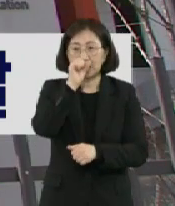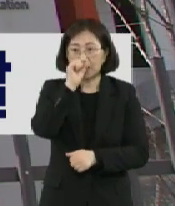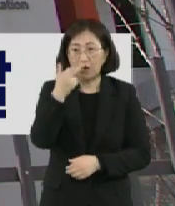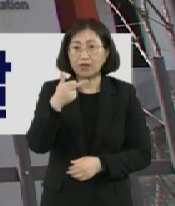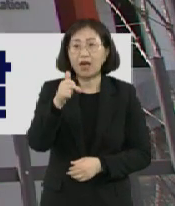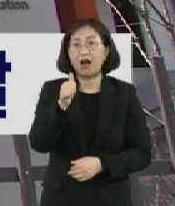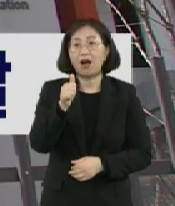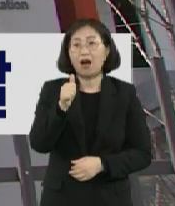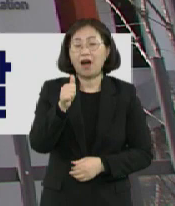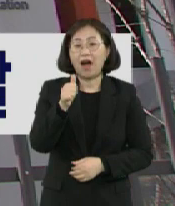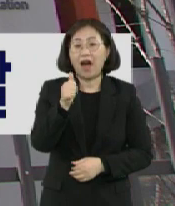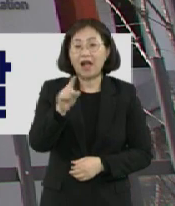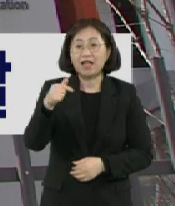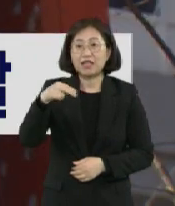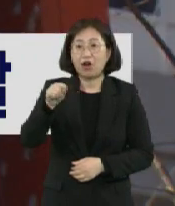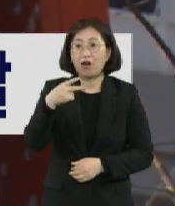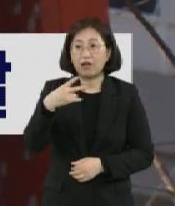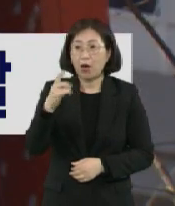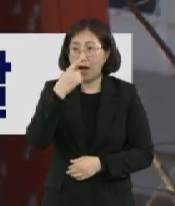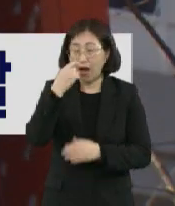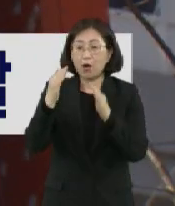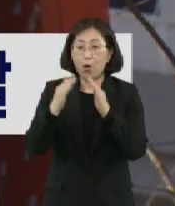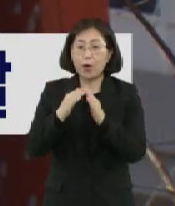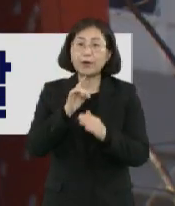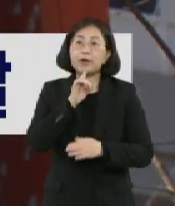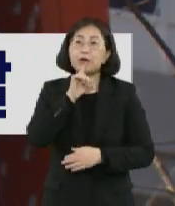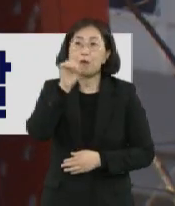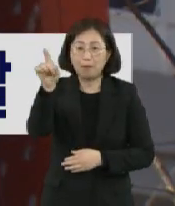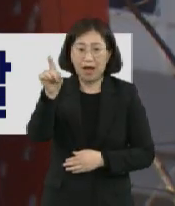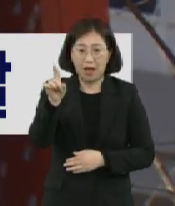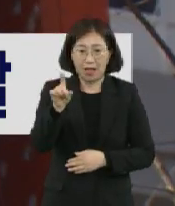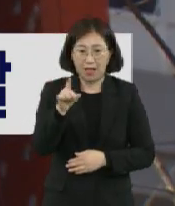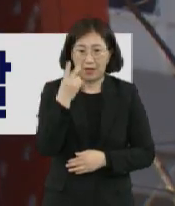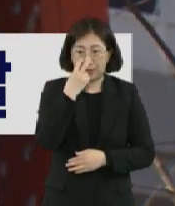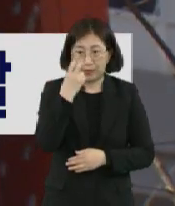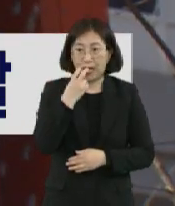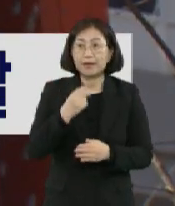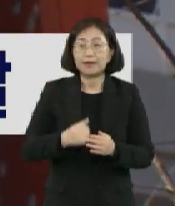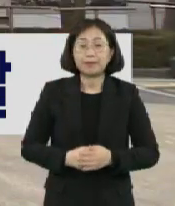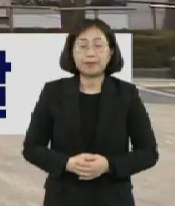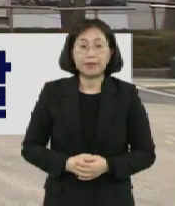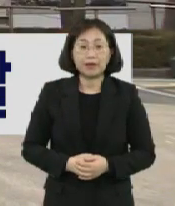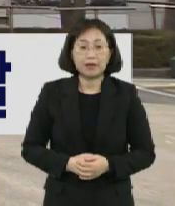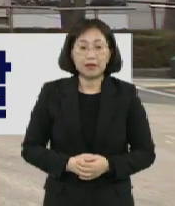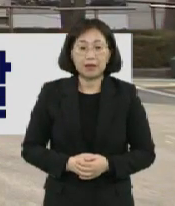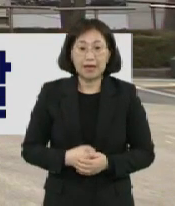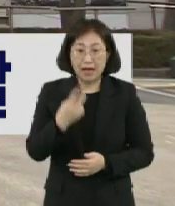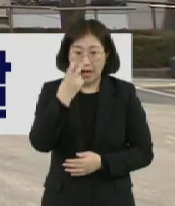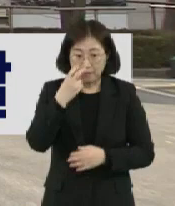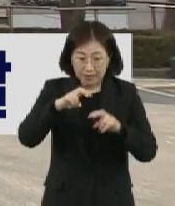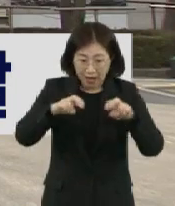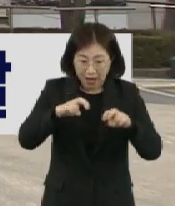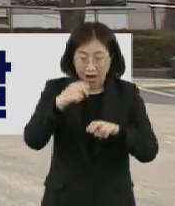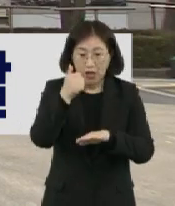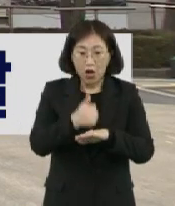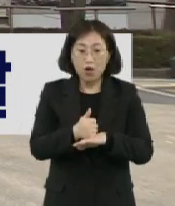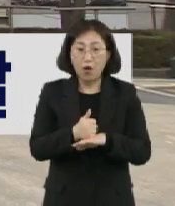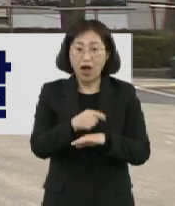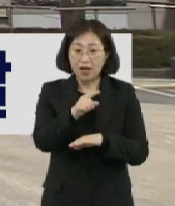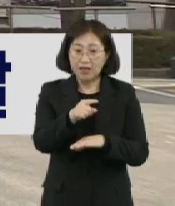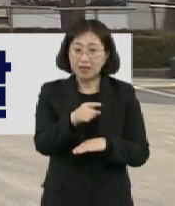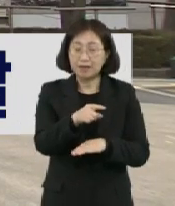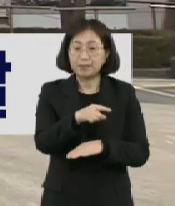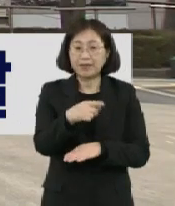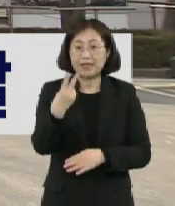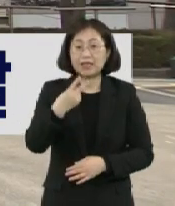대화 대학 운영 법인 함 주 학원을 고발 조치하고 수사의뢰 하기로 했습니다 교육부의 감사에 따르면 한서대 와 함 주 학원은